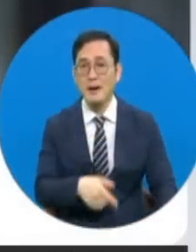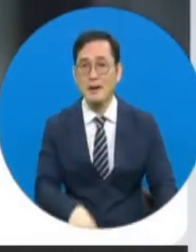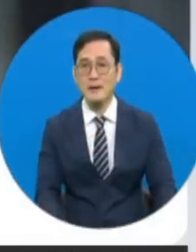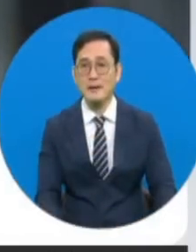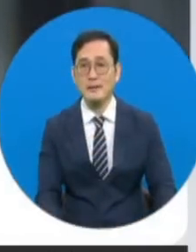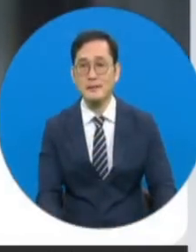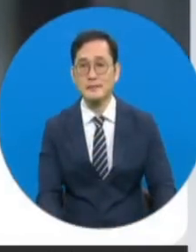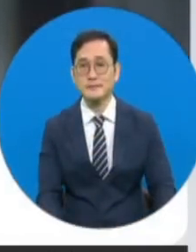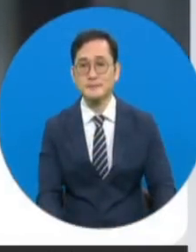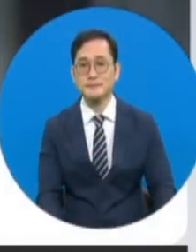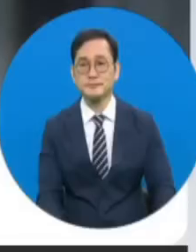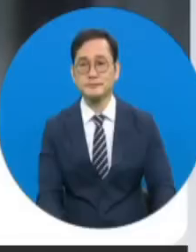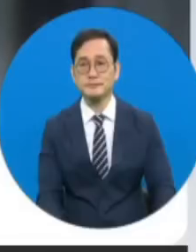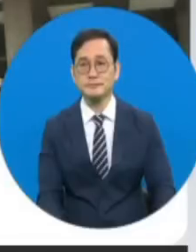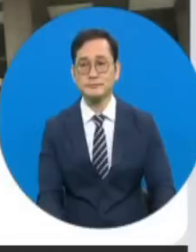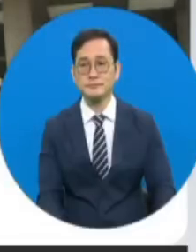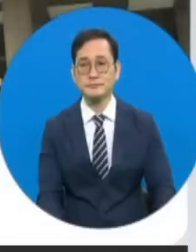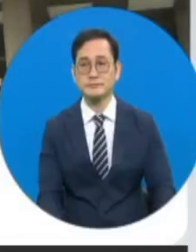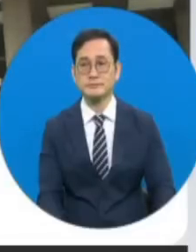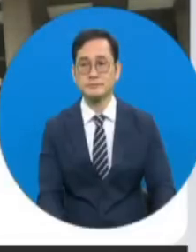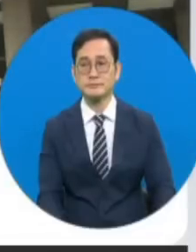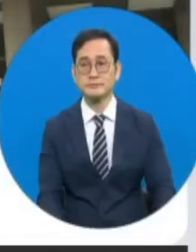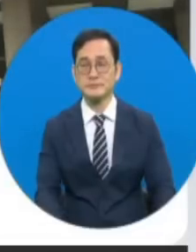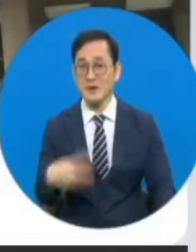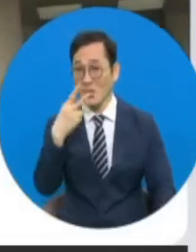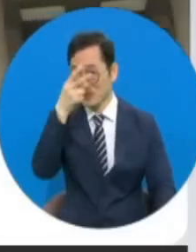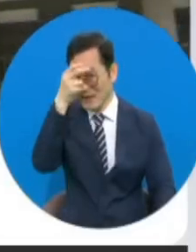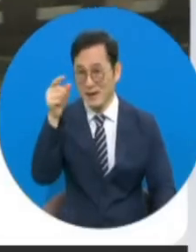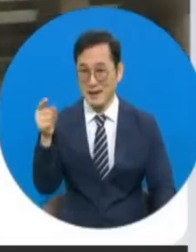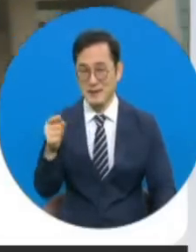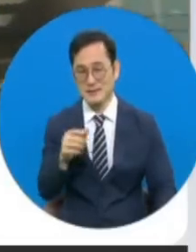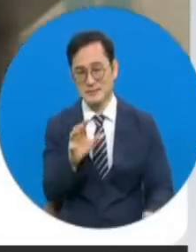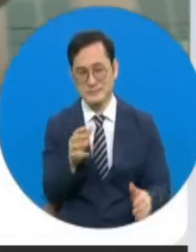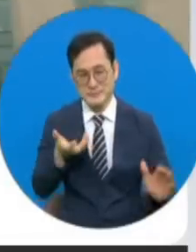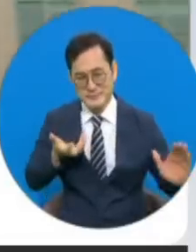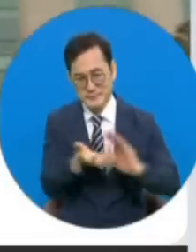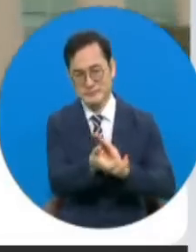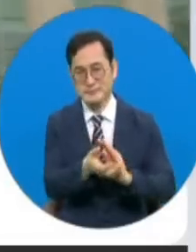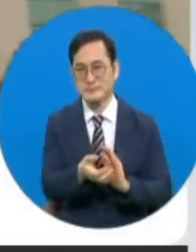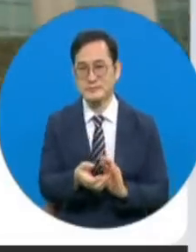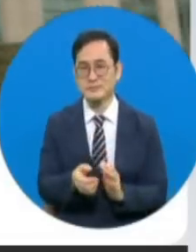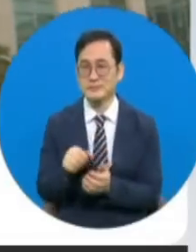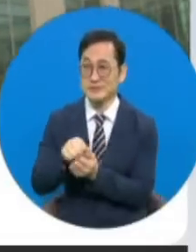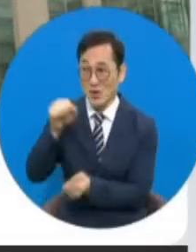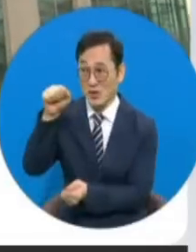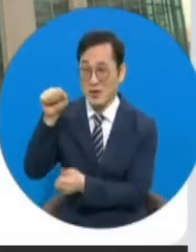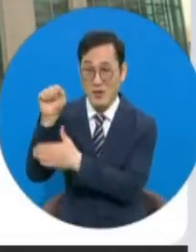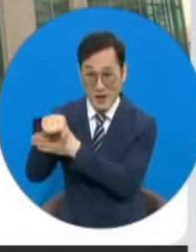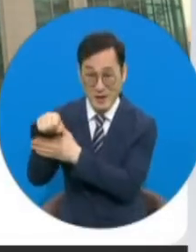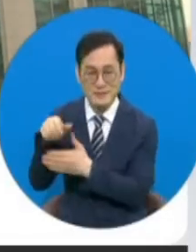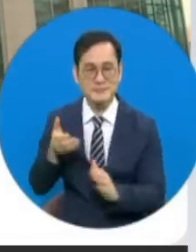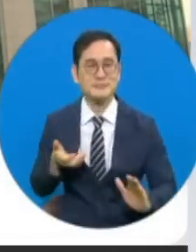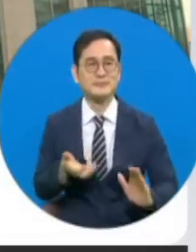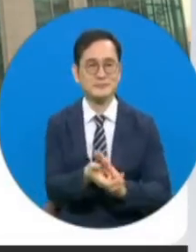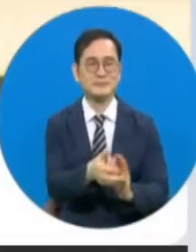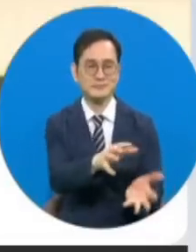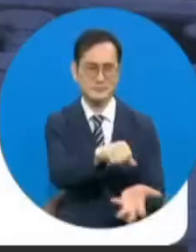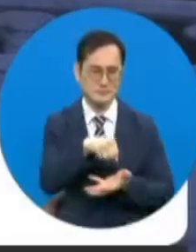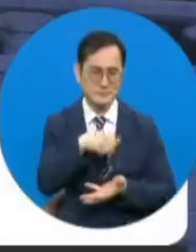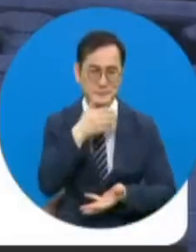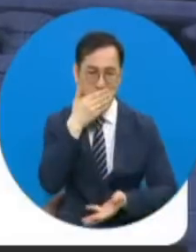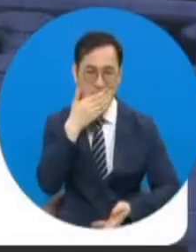취지 아니겠습니까 검찰은 아마 청구할 거예요 그러면 당연히 밟은 세겠죠 자 그럼 만약에 이제 검찰이